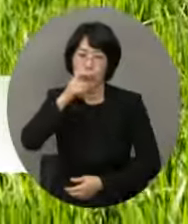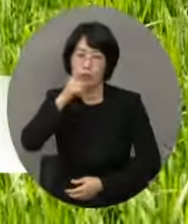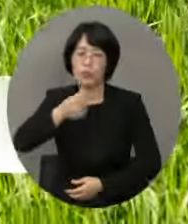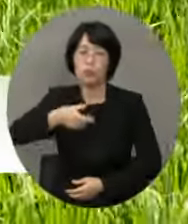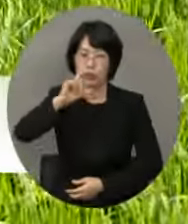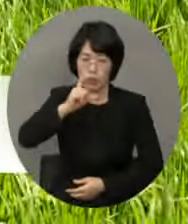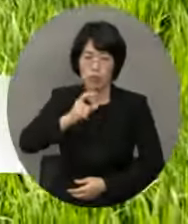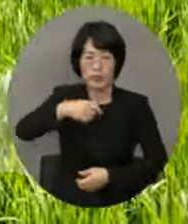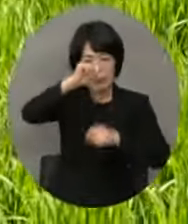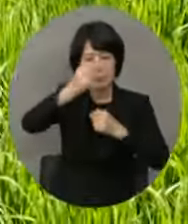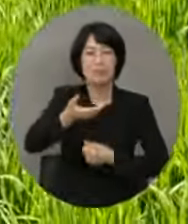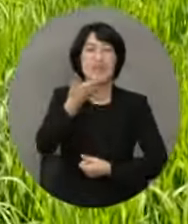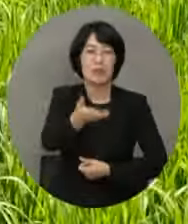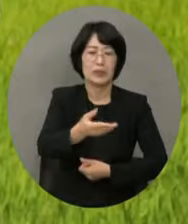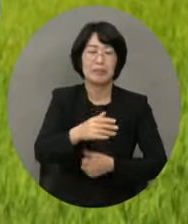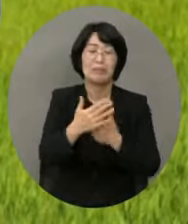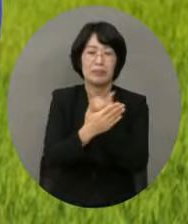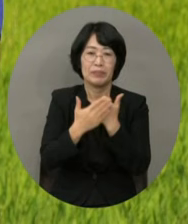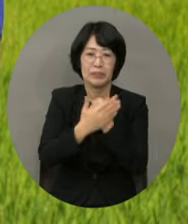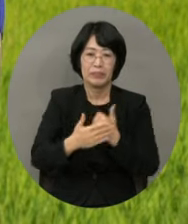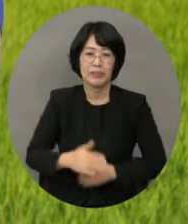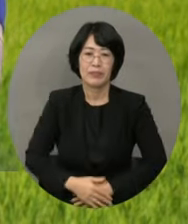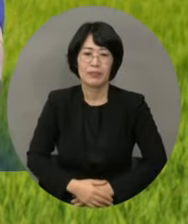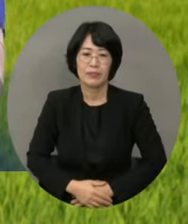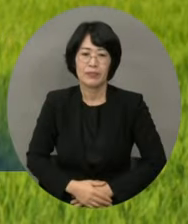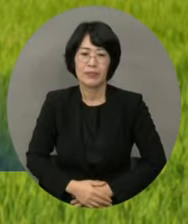안전화 등이 제공되고 있기 때문입니다.